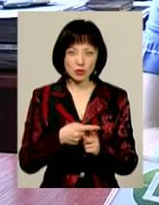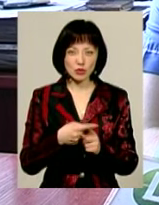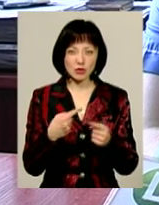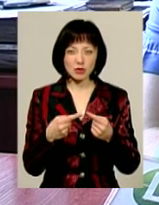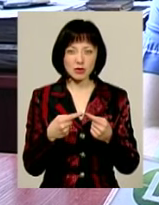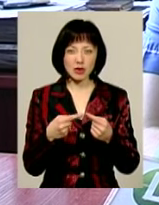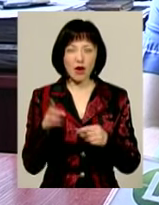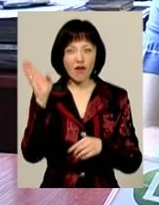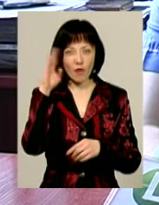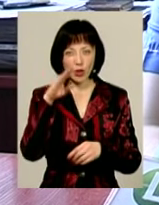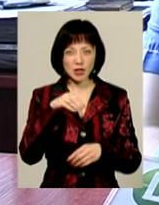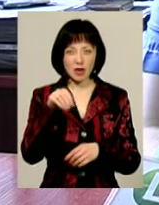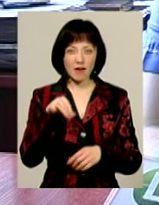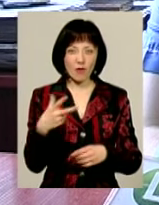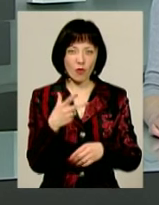идет, водно-солевое лечение.